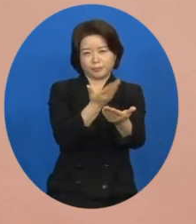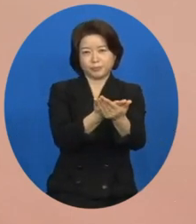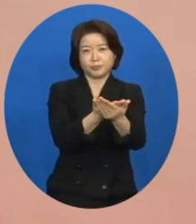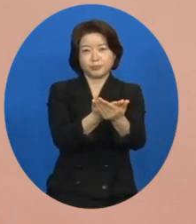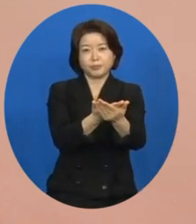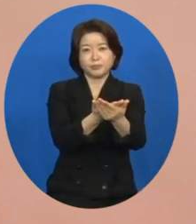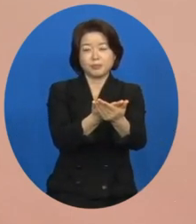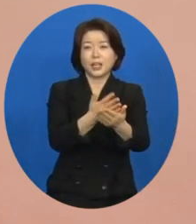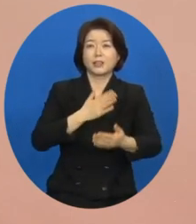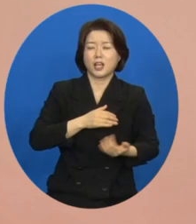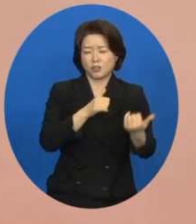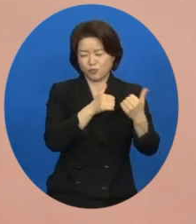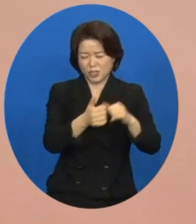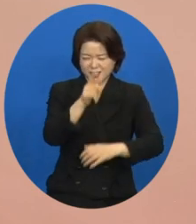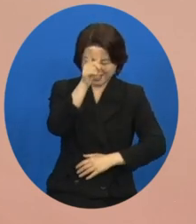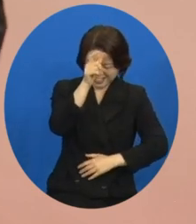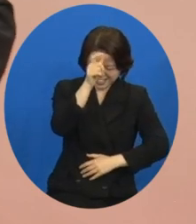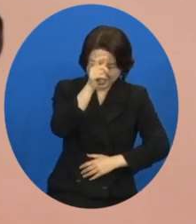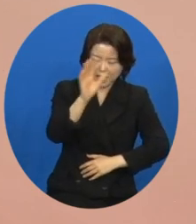안 죽어서 걱정이에요.